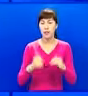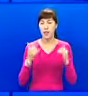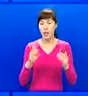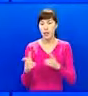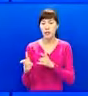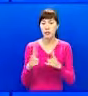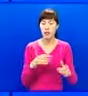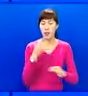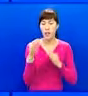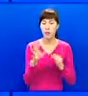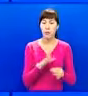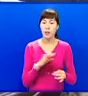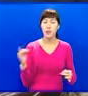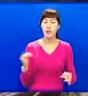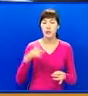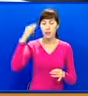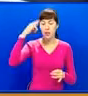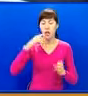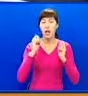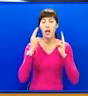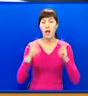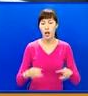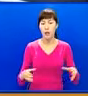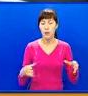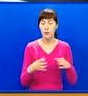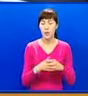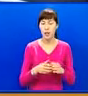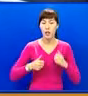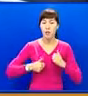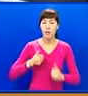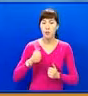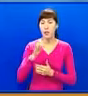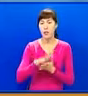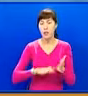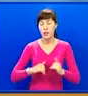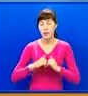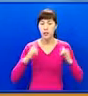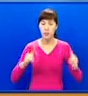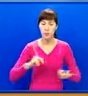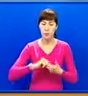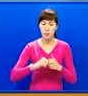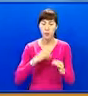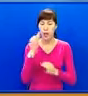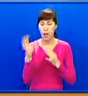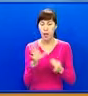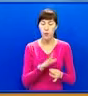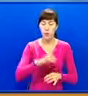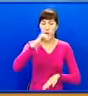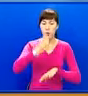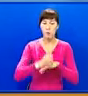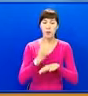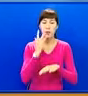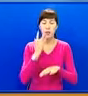қазіргі ахуалы талқыланды. Сонымен қатар Қазақстанның қауіпсіздік кеңесінің рөлі мен мәртебесін одан әрі арттыру жөніндегі мәселелер қарастырылды. Кеңесте елбасы